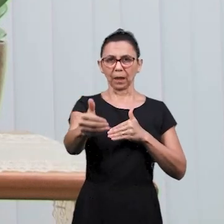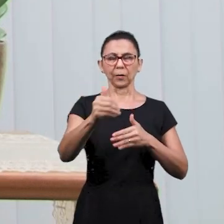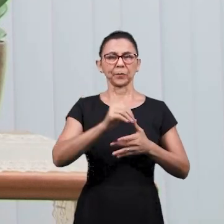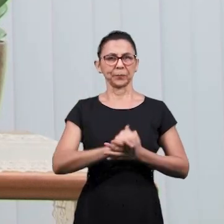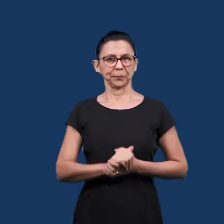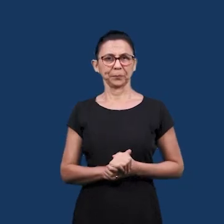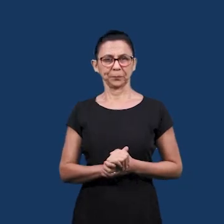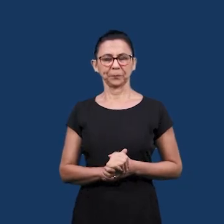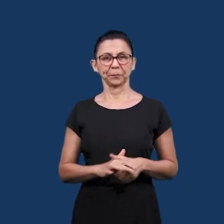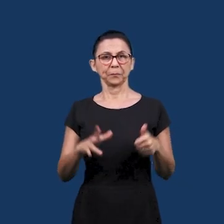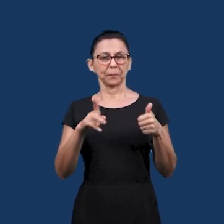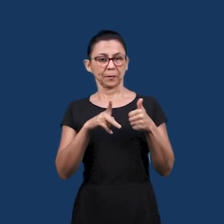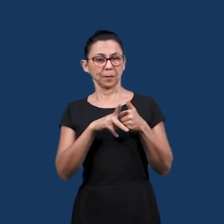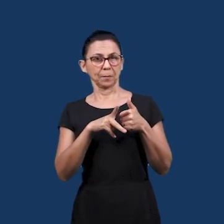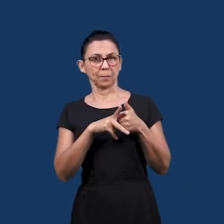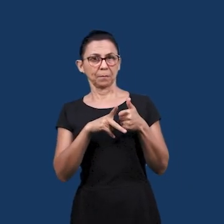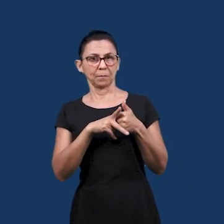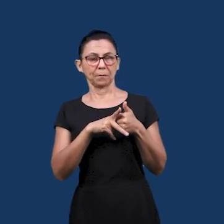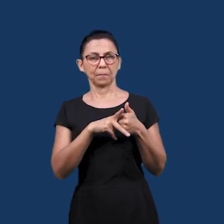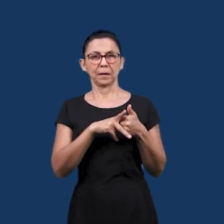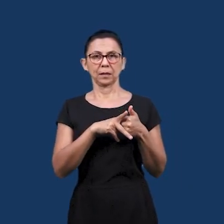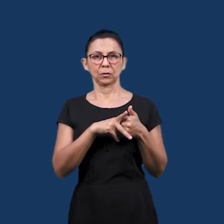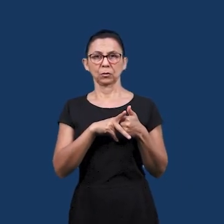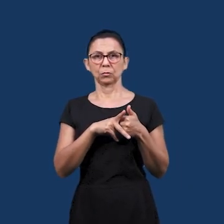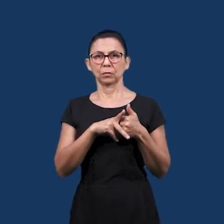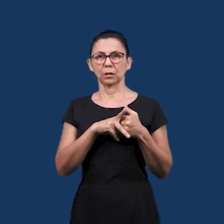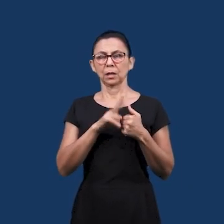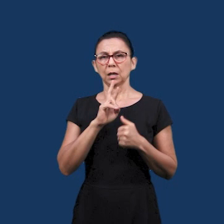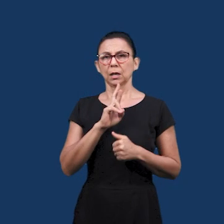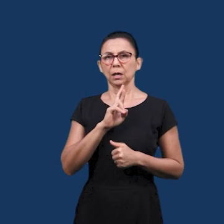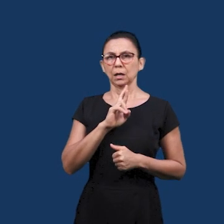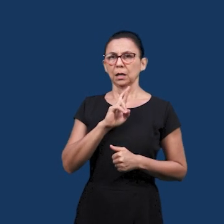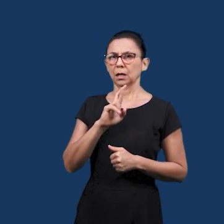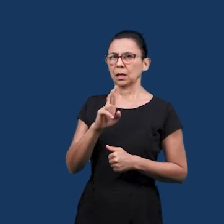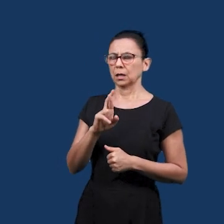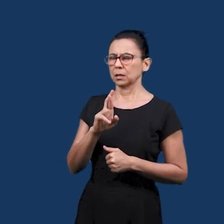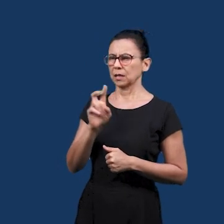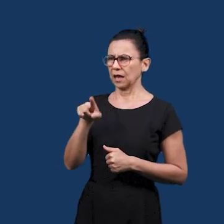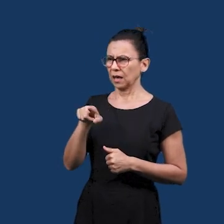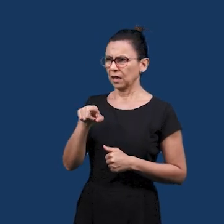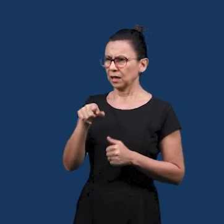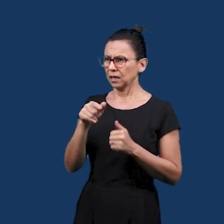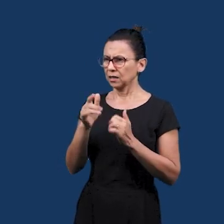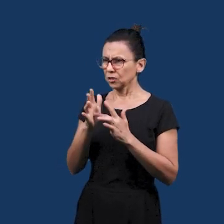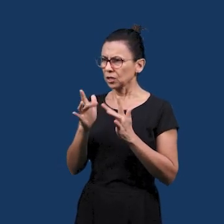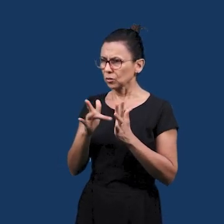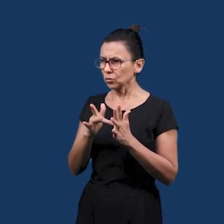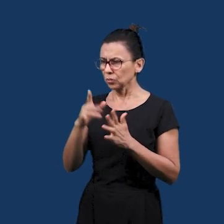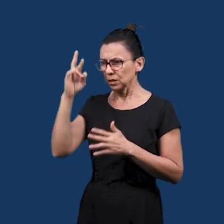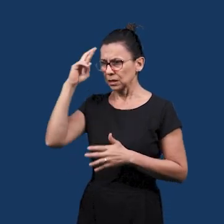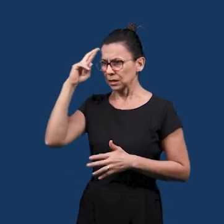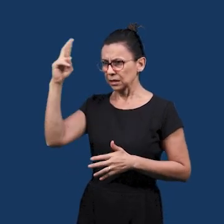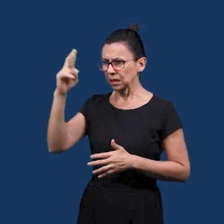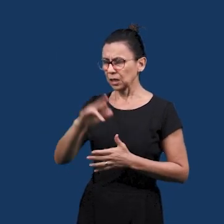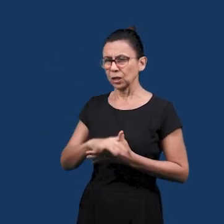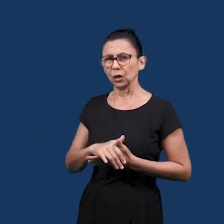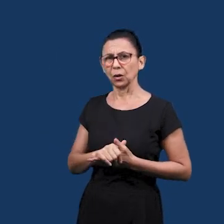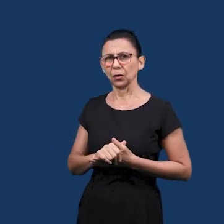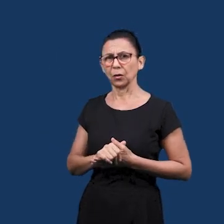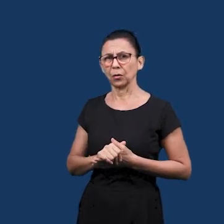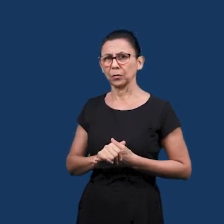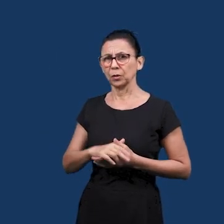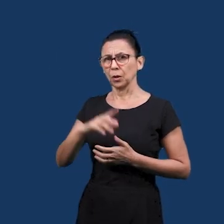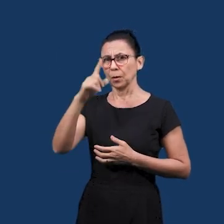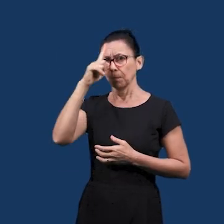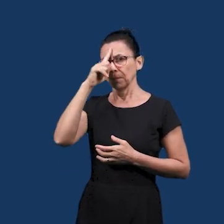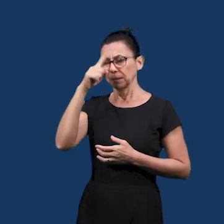с 28 стиха, когда Петр, так написано, Петр сказал ему в ответ: «Господи, если это ты, повели